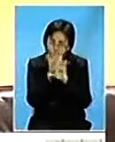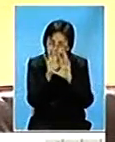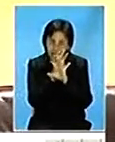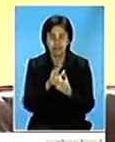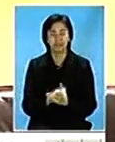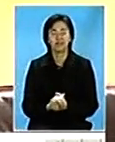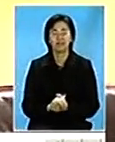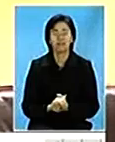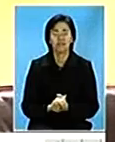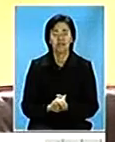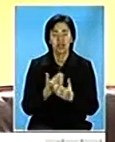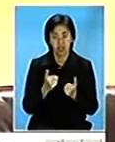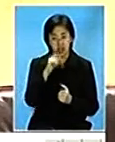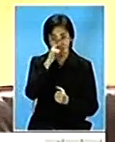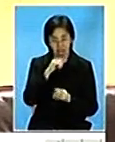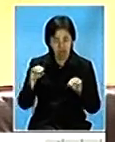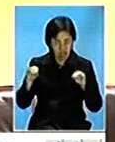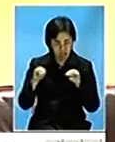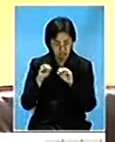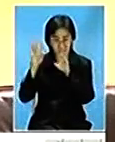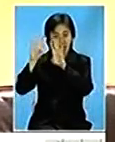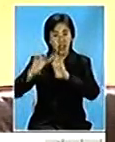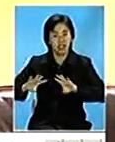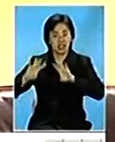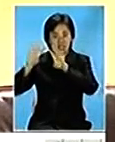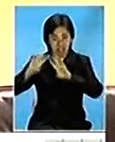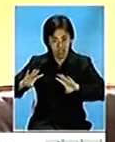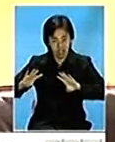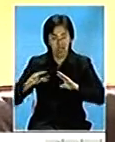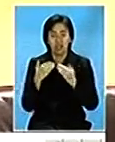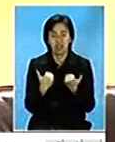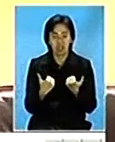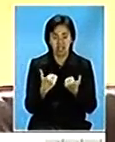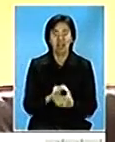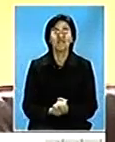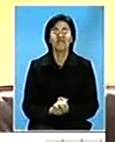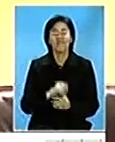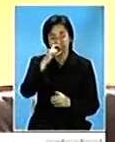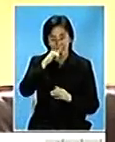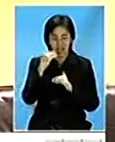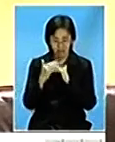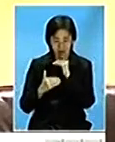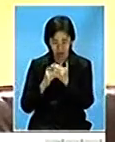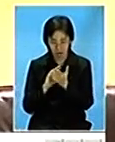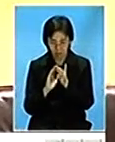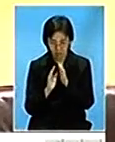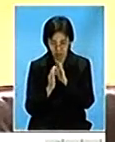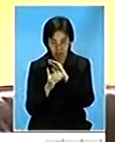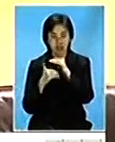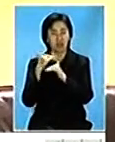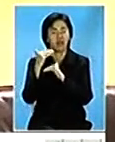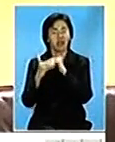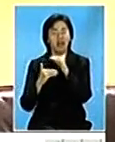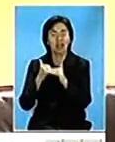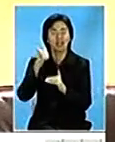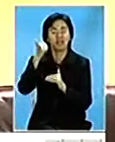เริ่มเข้าสู่ประชาคมอาเซียนด้วยเนี่ยนะครับทำให้วันนี้จะต้องมีวิวัฒนาการเปลี่ยนแปลงที่รวดเร็วขึ้นใน